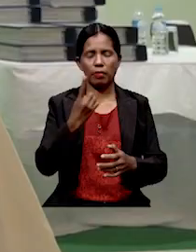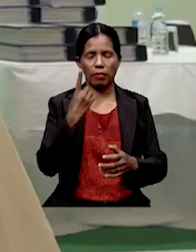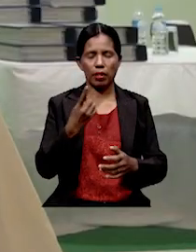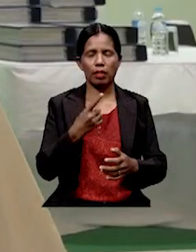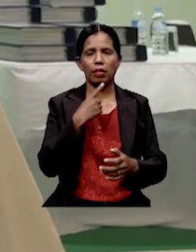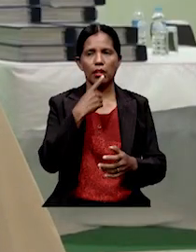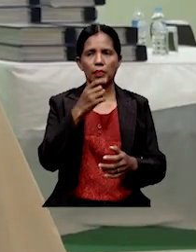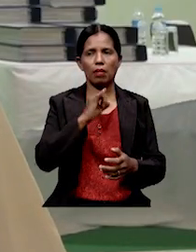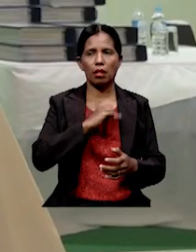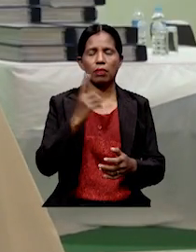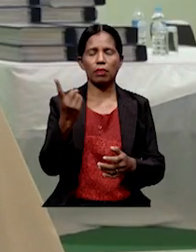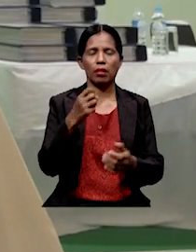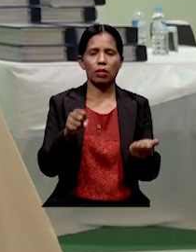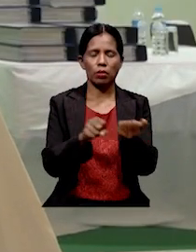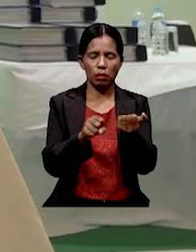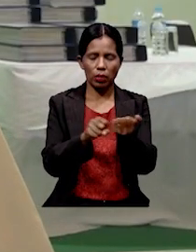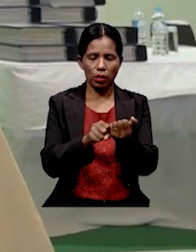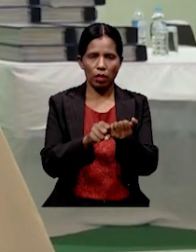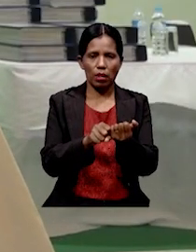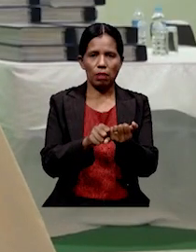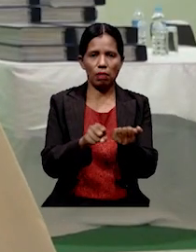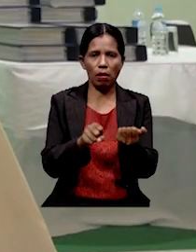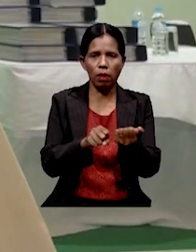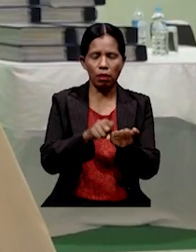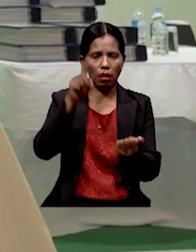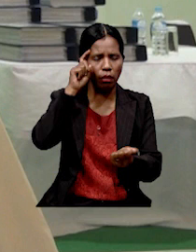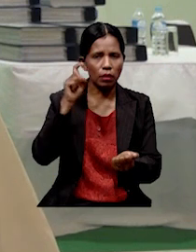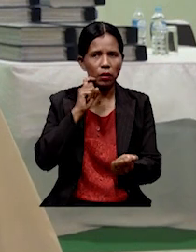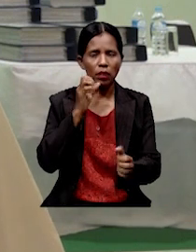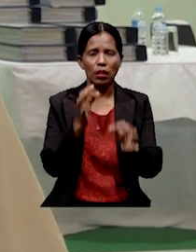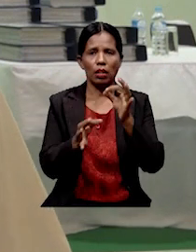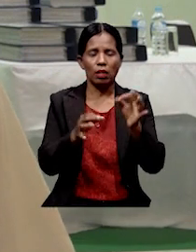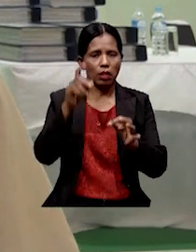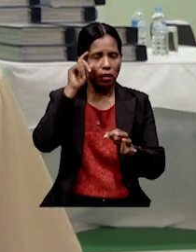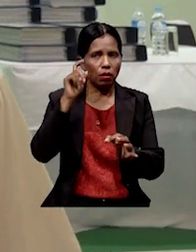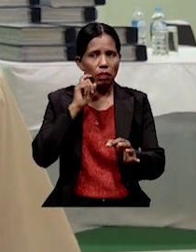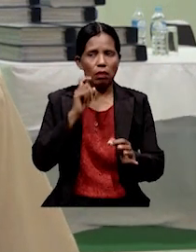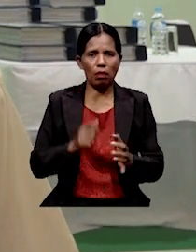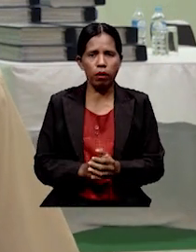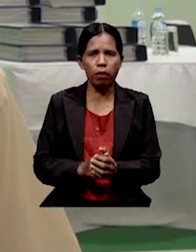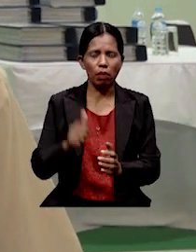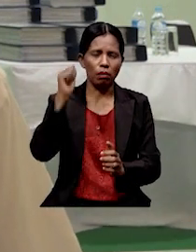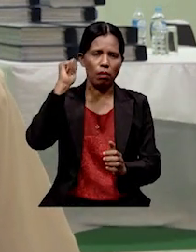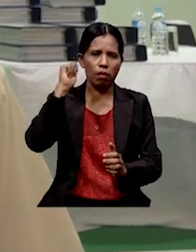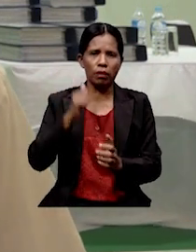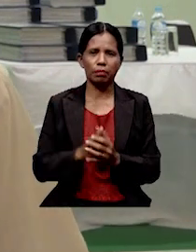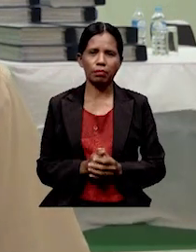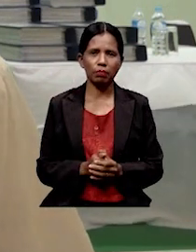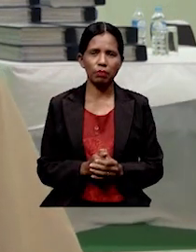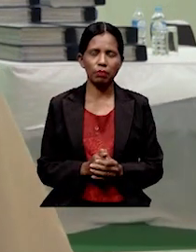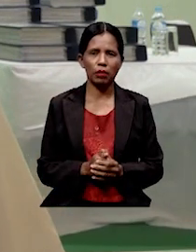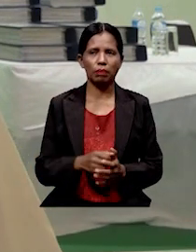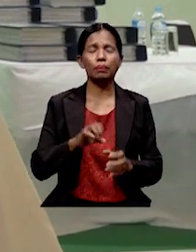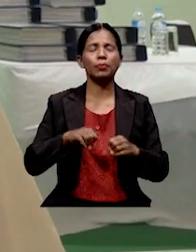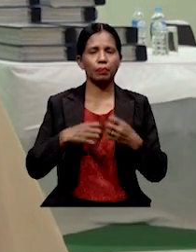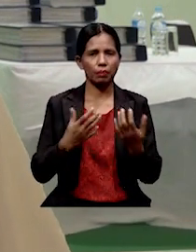maka mau bot shanana ba presiden. Se karek mau bot shanana la kandidatuan ne